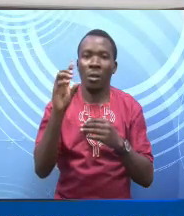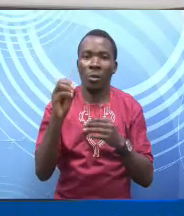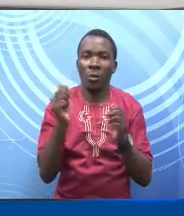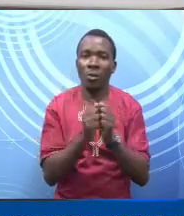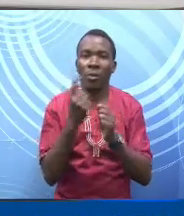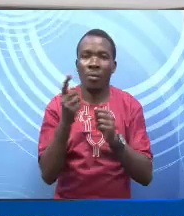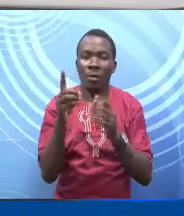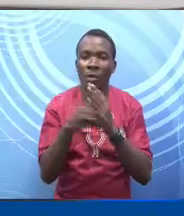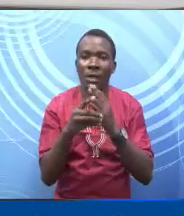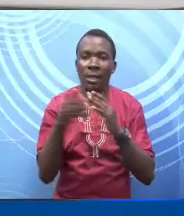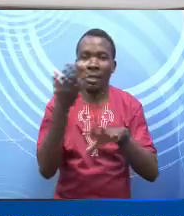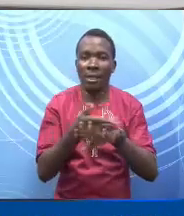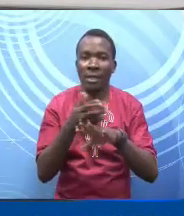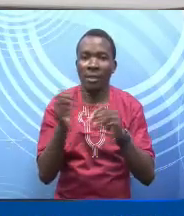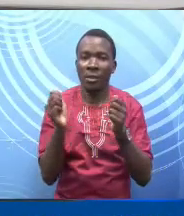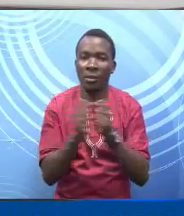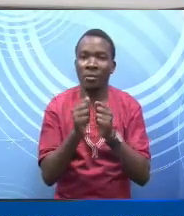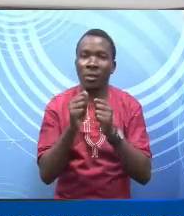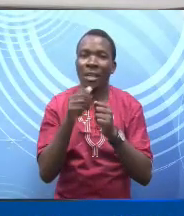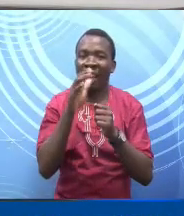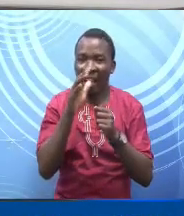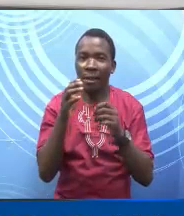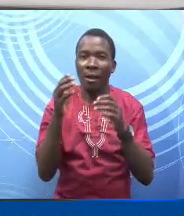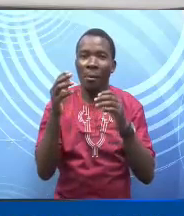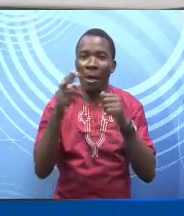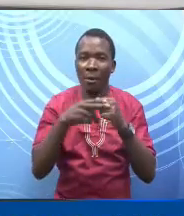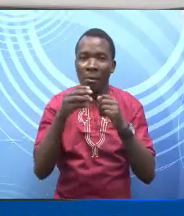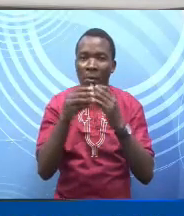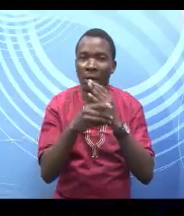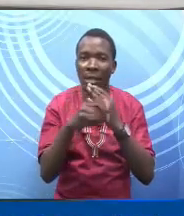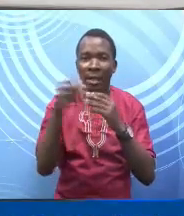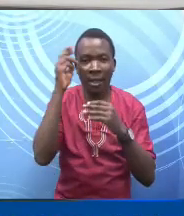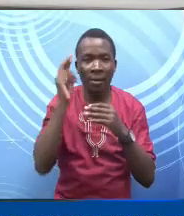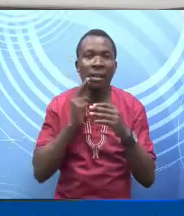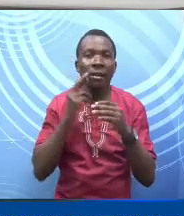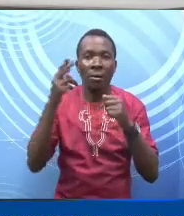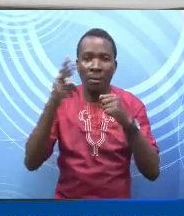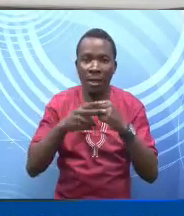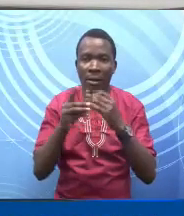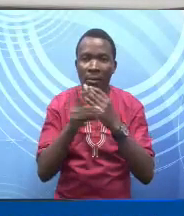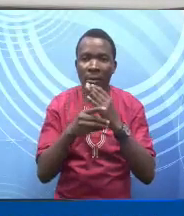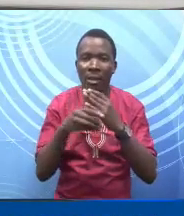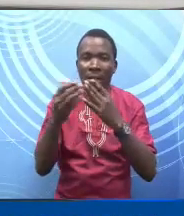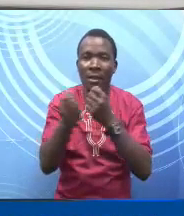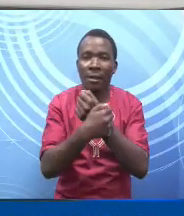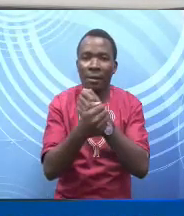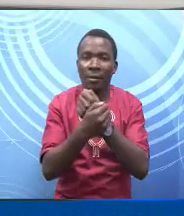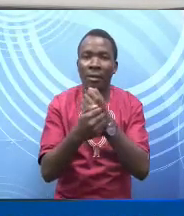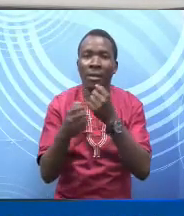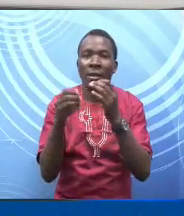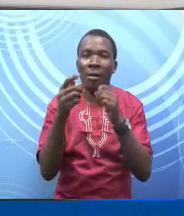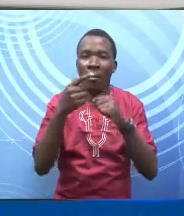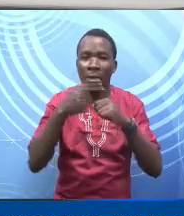10 bo mu karere ka Gisagara, 7 bo mu karere ka Ruhango, 7 bo mu karere ka Rubavu, 6 bo mu karere